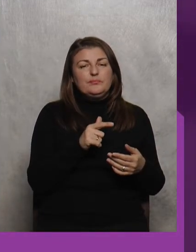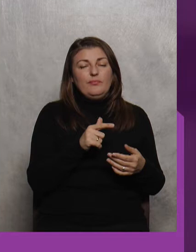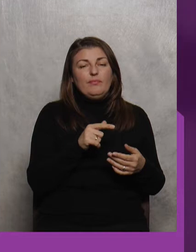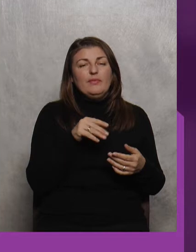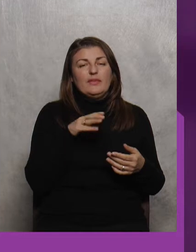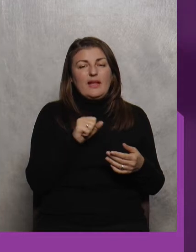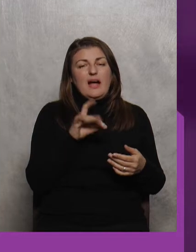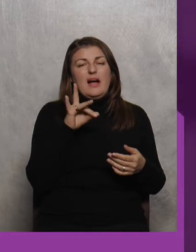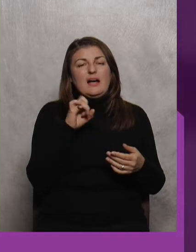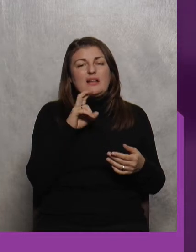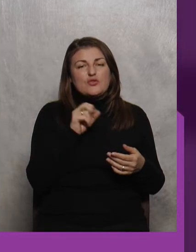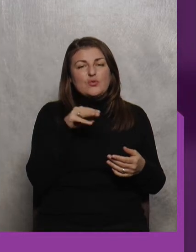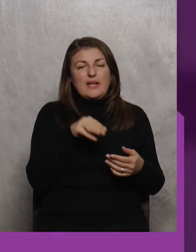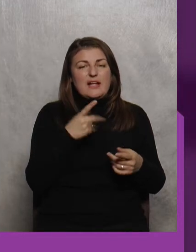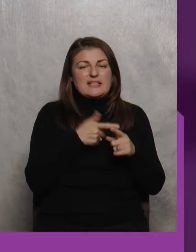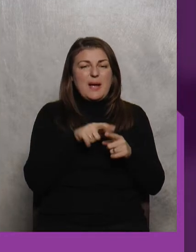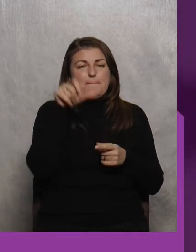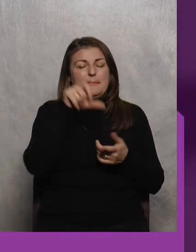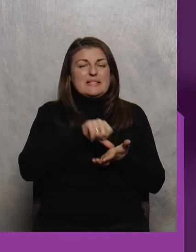та Ранчук Тетяна, це представниця